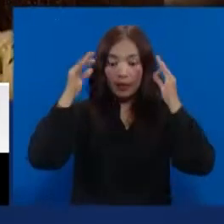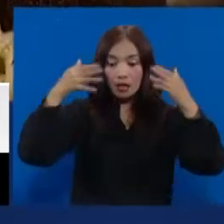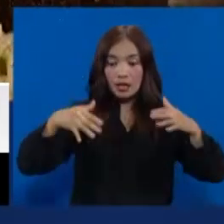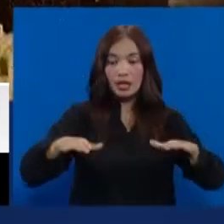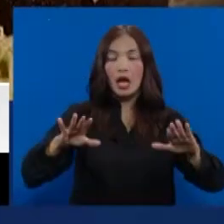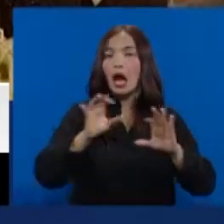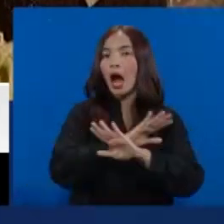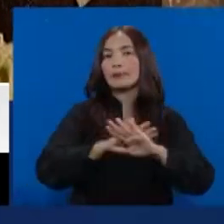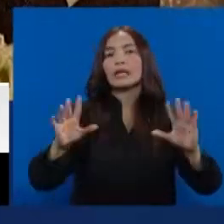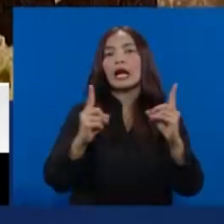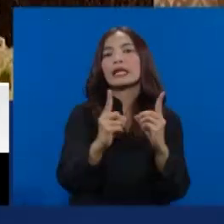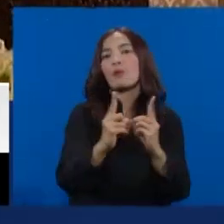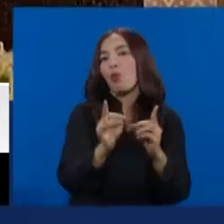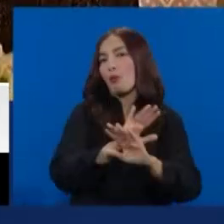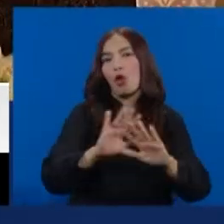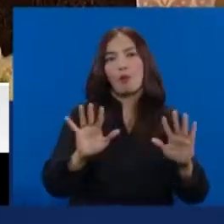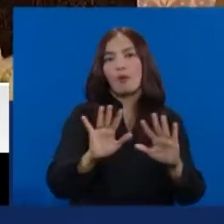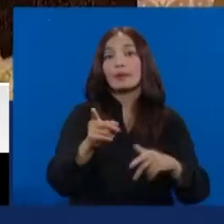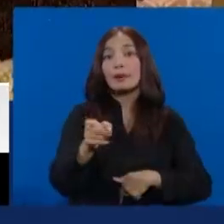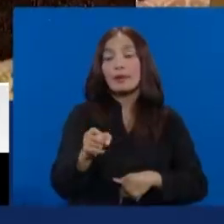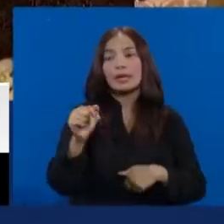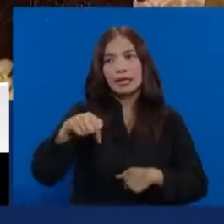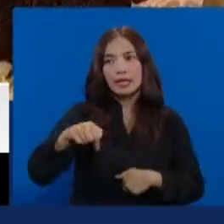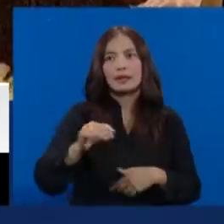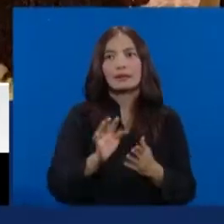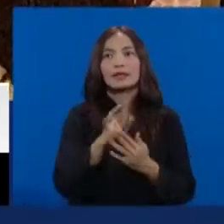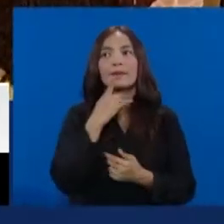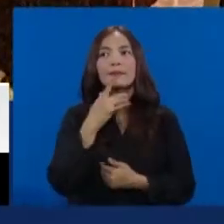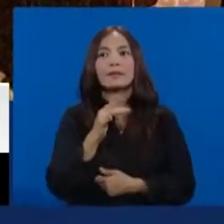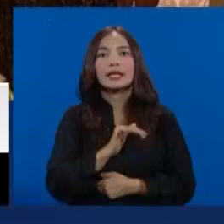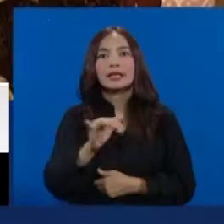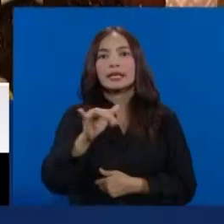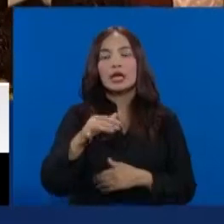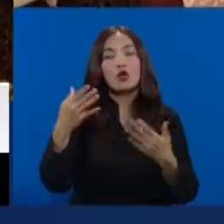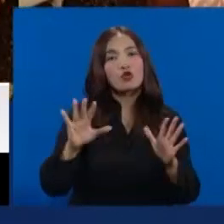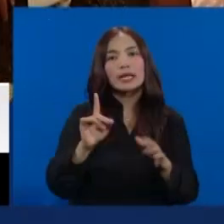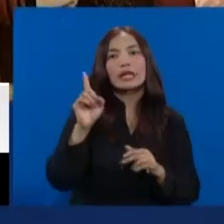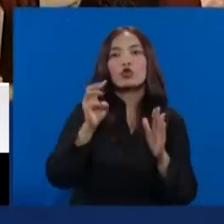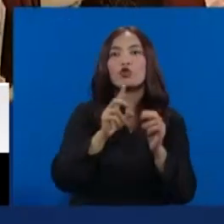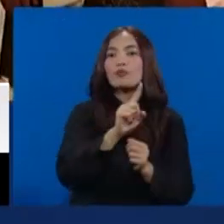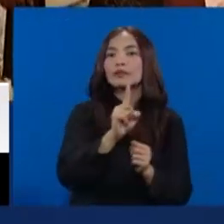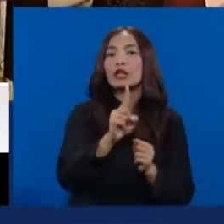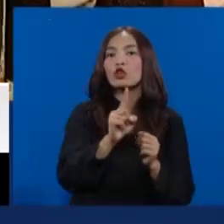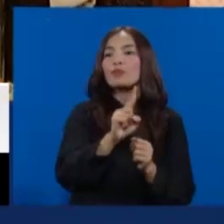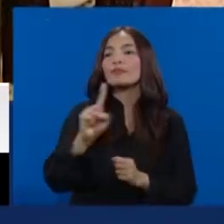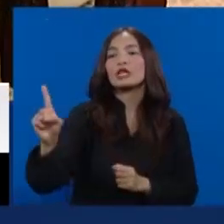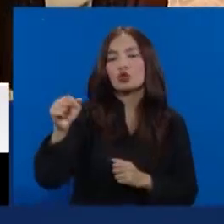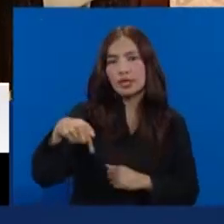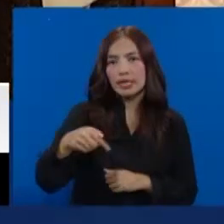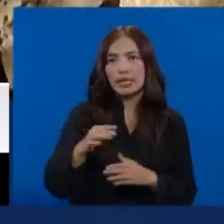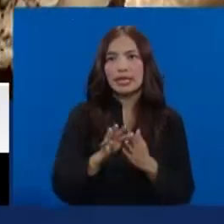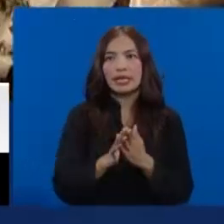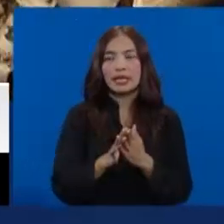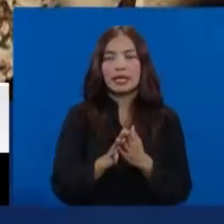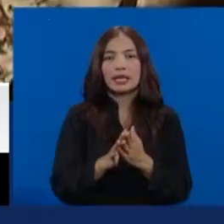bertemu dengan Erina Gundono karena memang Erina Gundono ini masih dipingit atau sudah sekitar satu minggu dipingit sampai